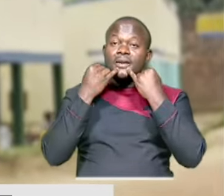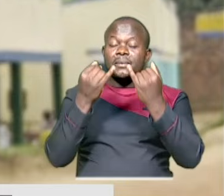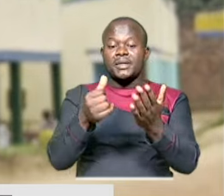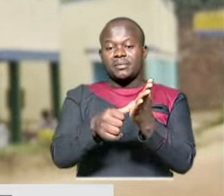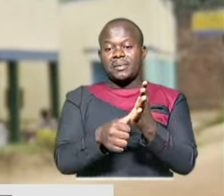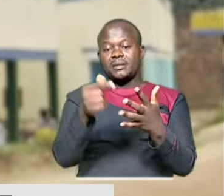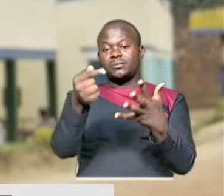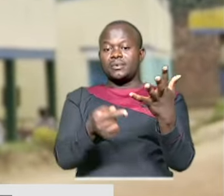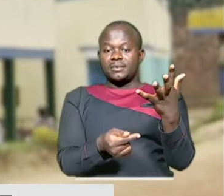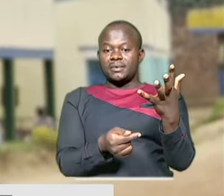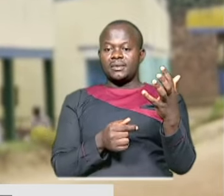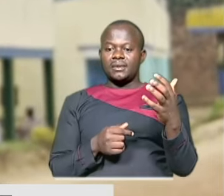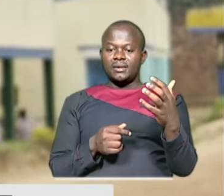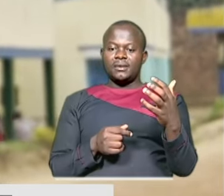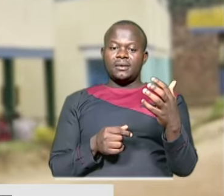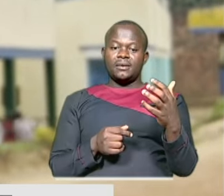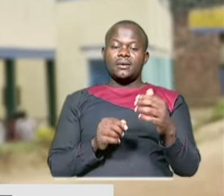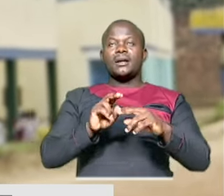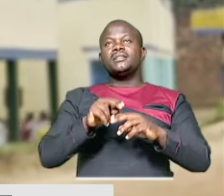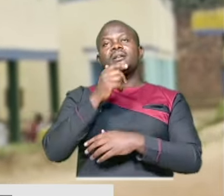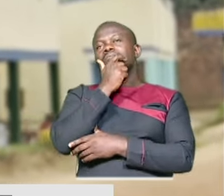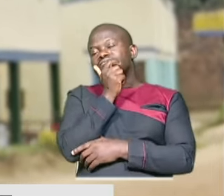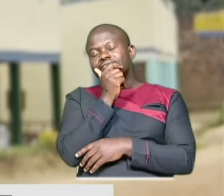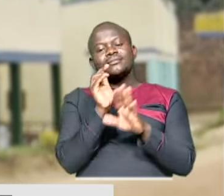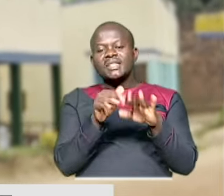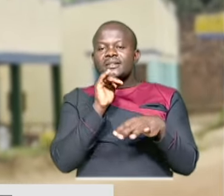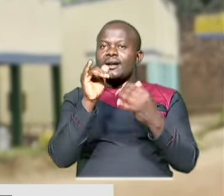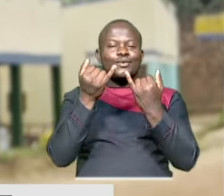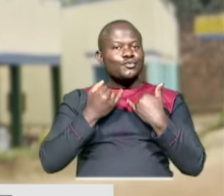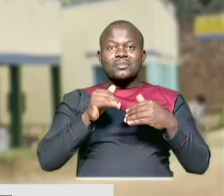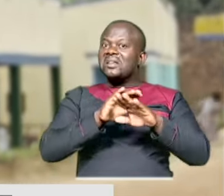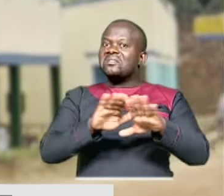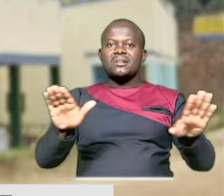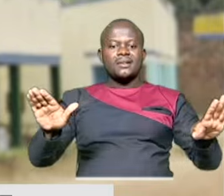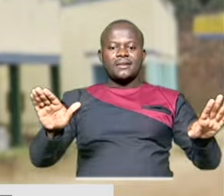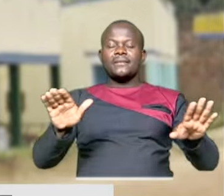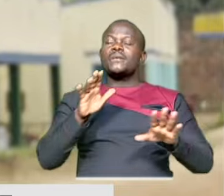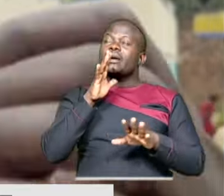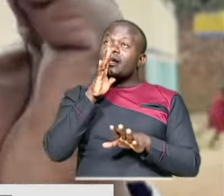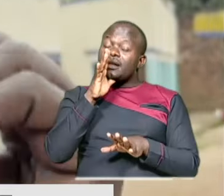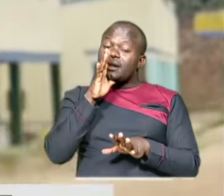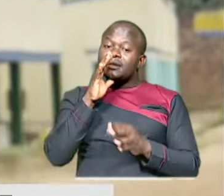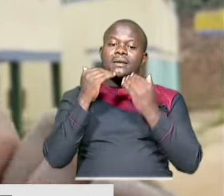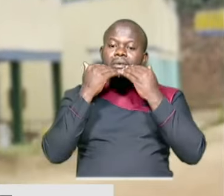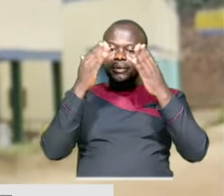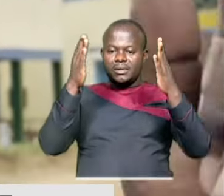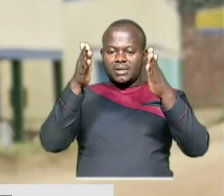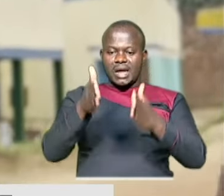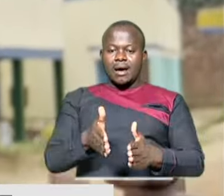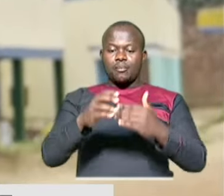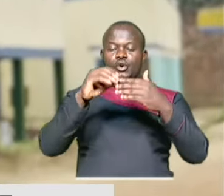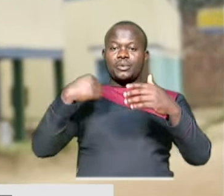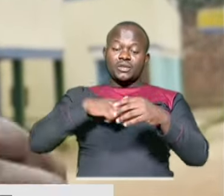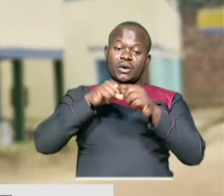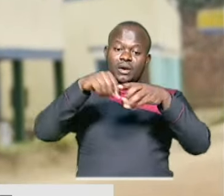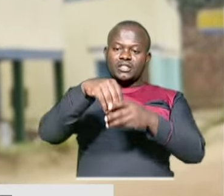ibibazo akishyira agati mu ginyo nta muntu utubwira tukategereza reka nta muntu gitifu wari wagera